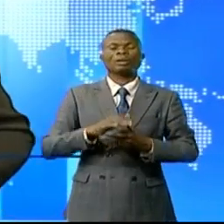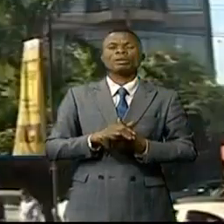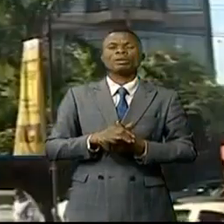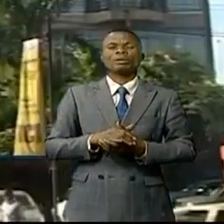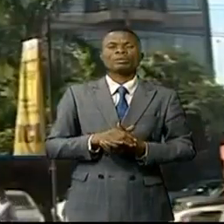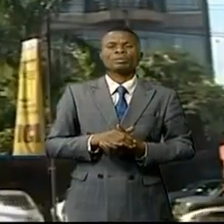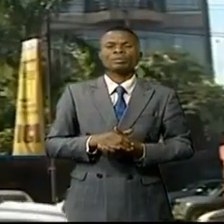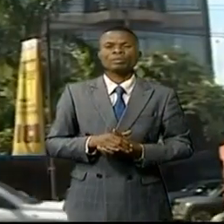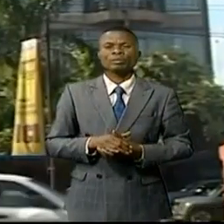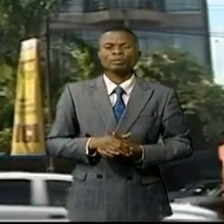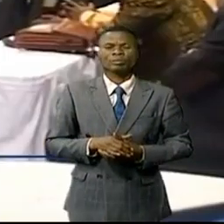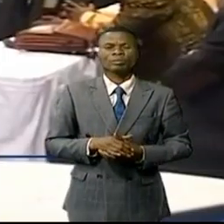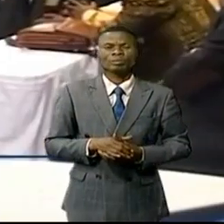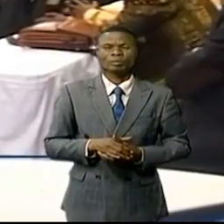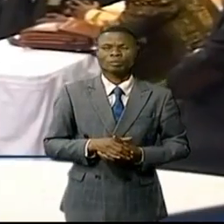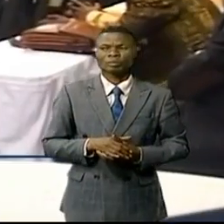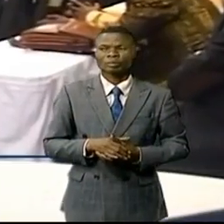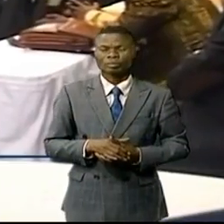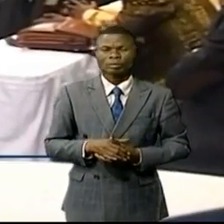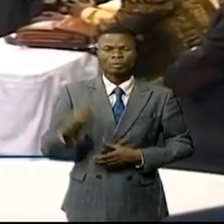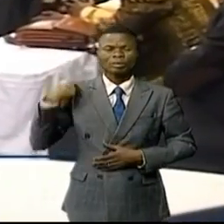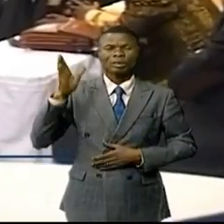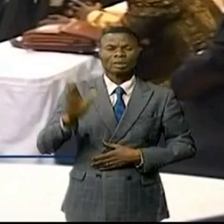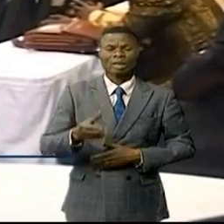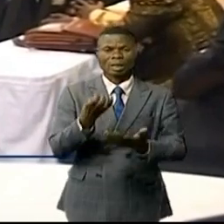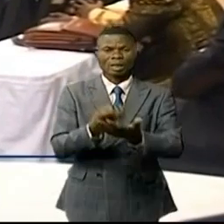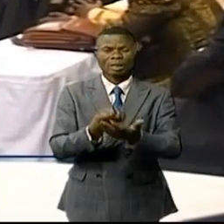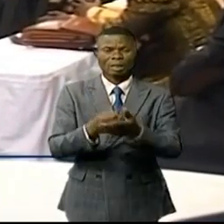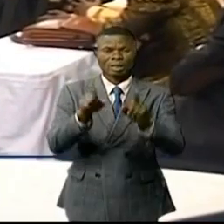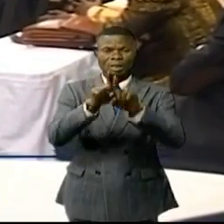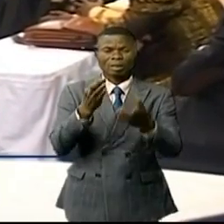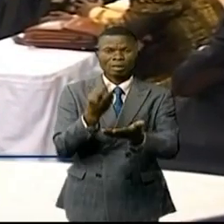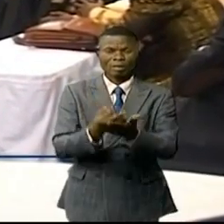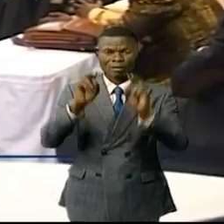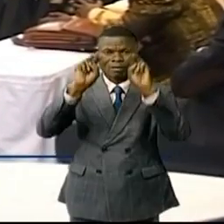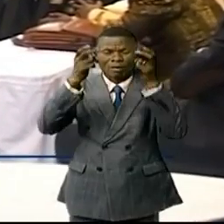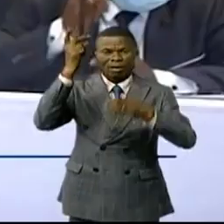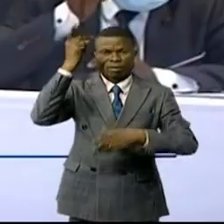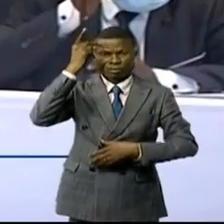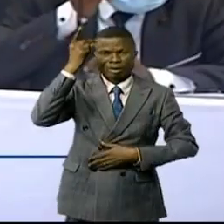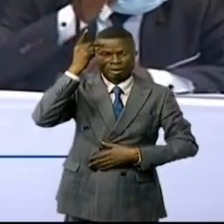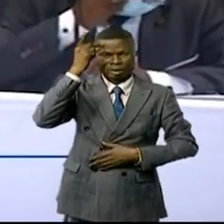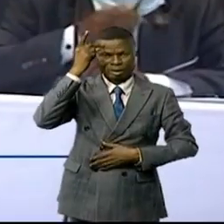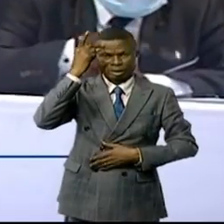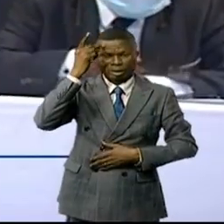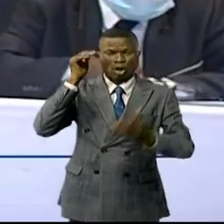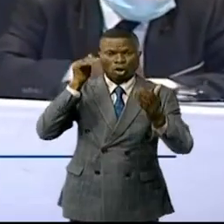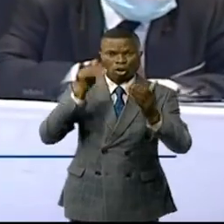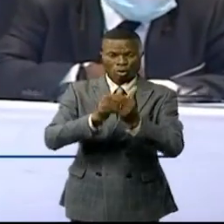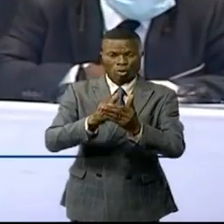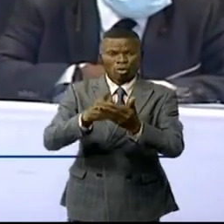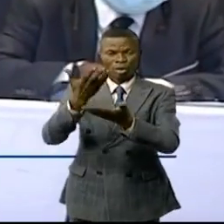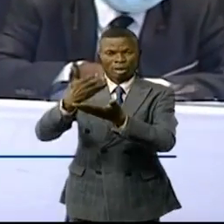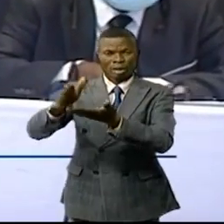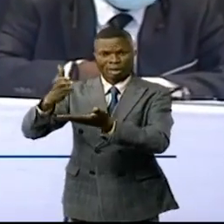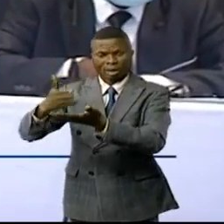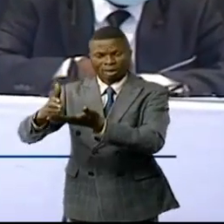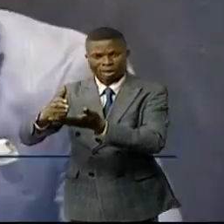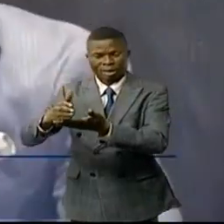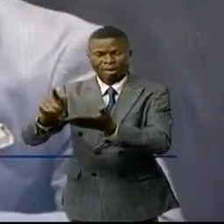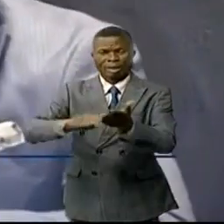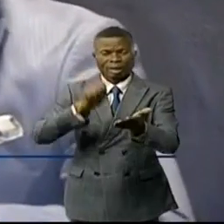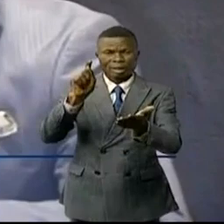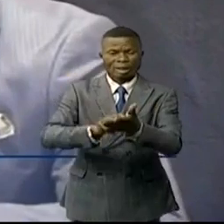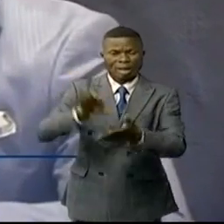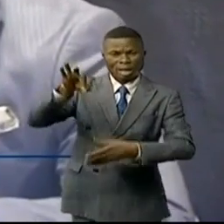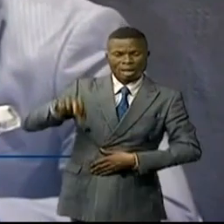reportage. La gouvernance économique et financière de la ville de Kinshasa face à la répartition des taxes